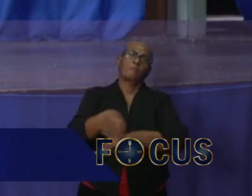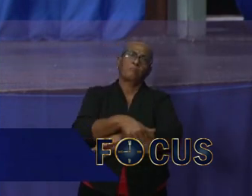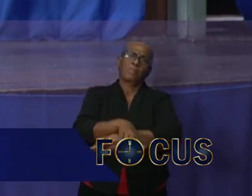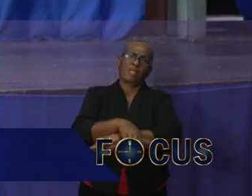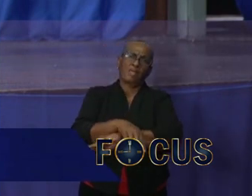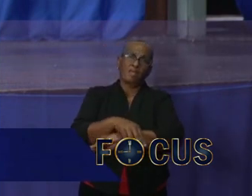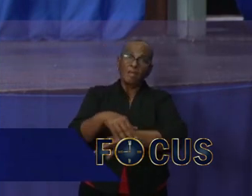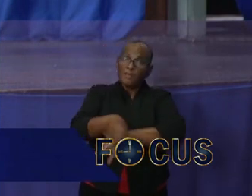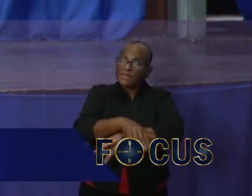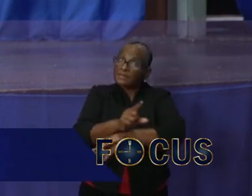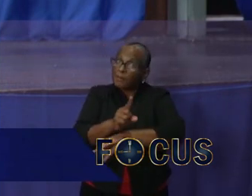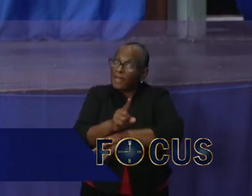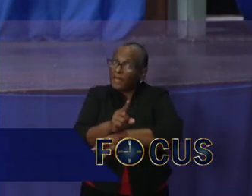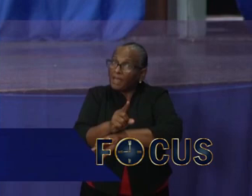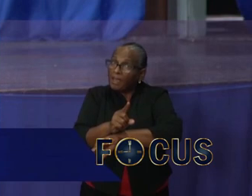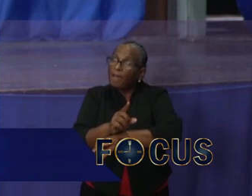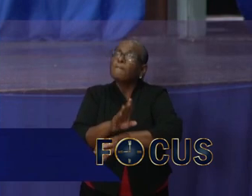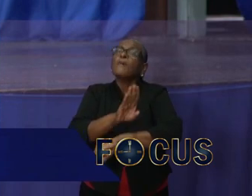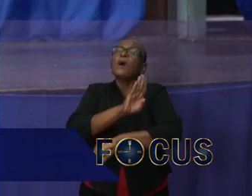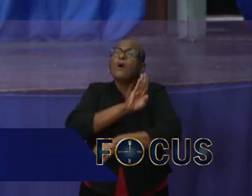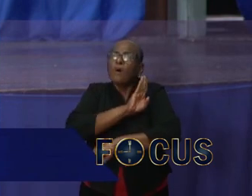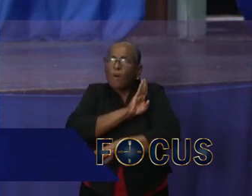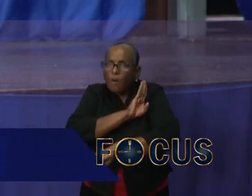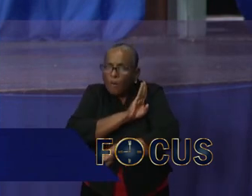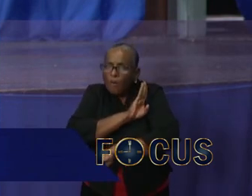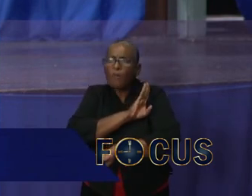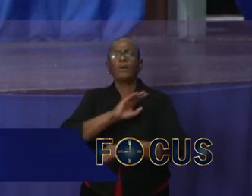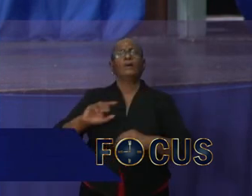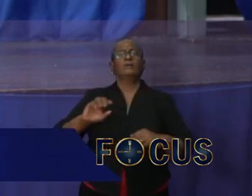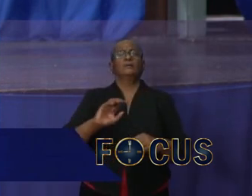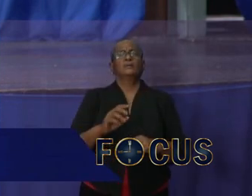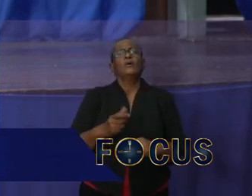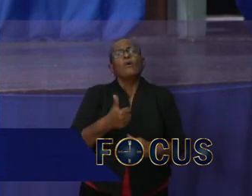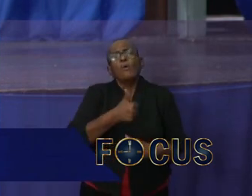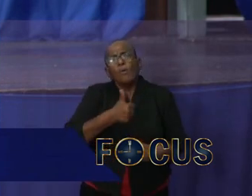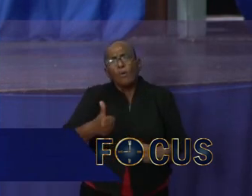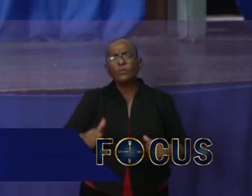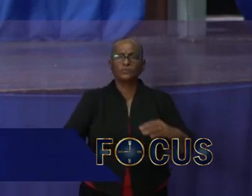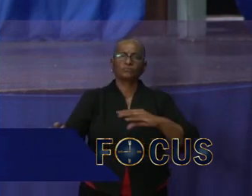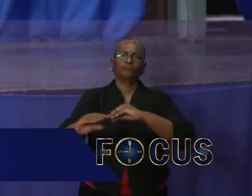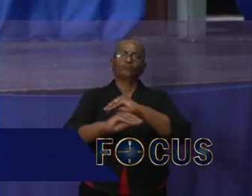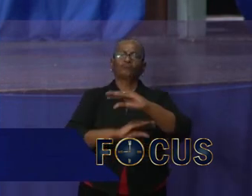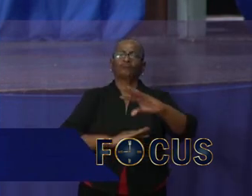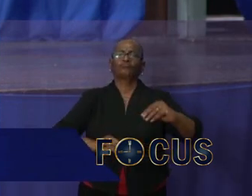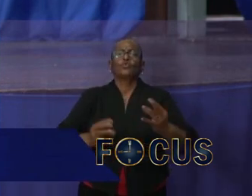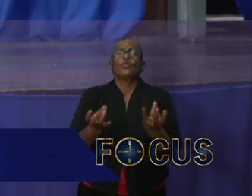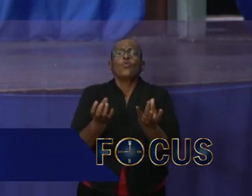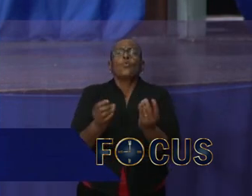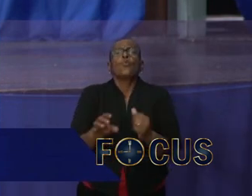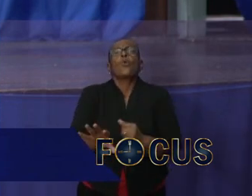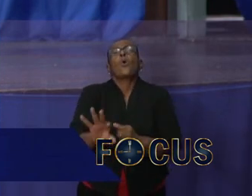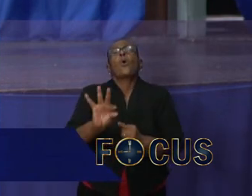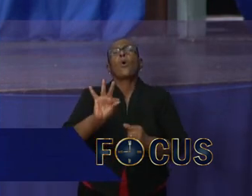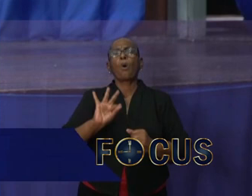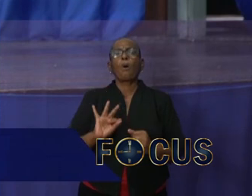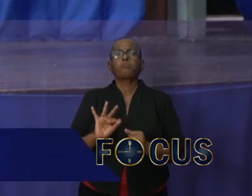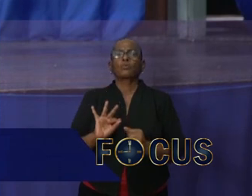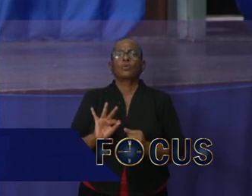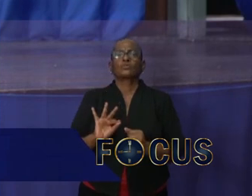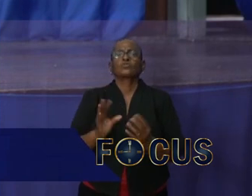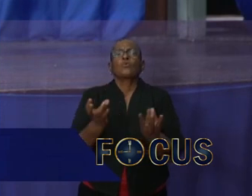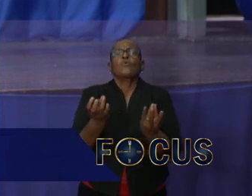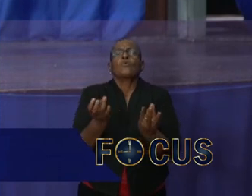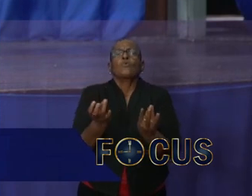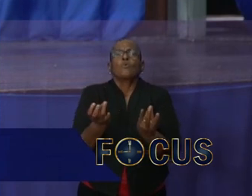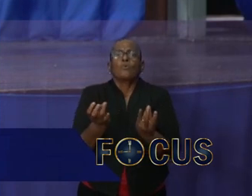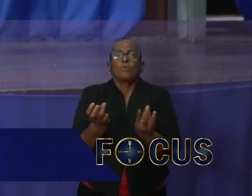mensen blij waren, maar dat wij ook met hun een structurele oplossingsplan moeten gaan opstellen.